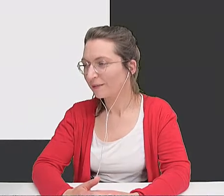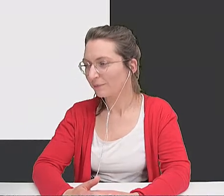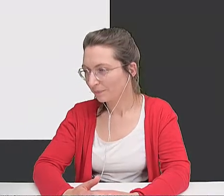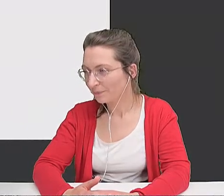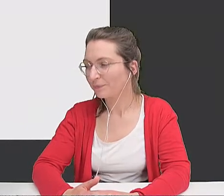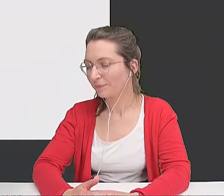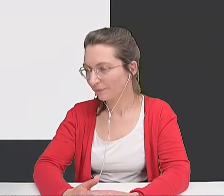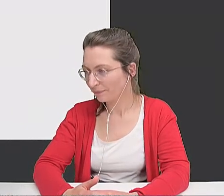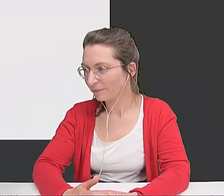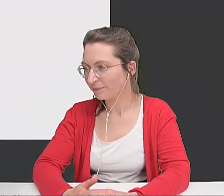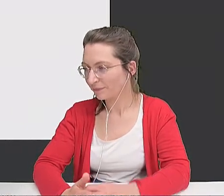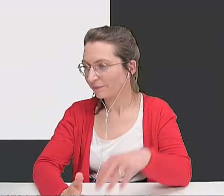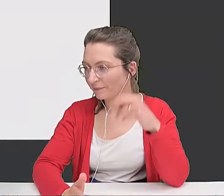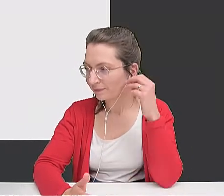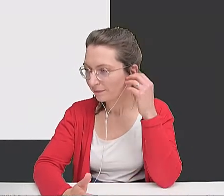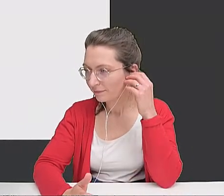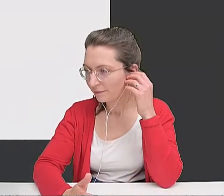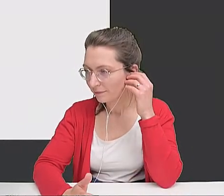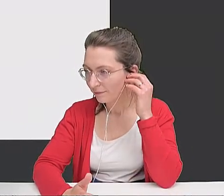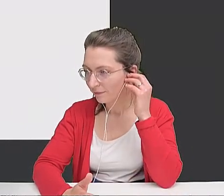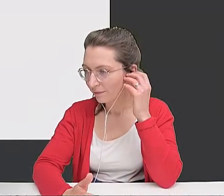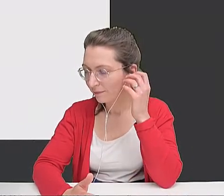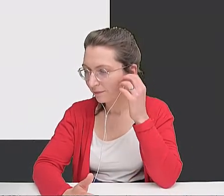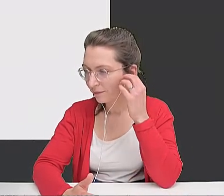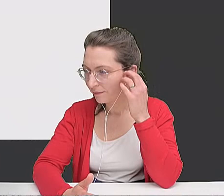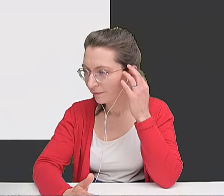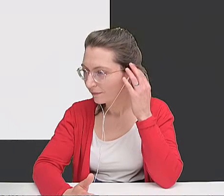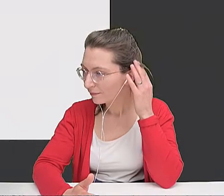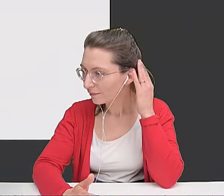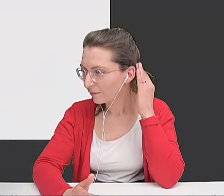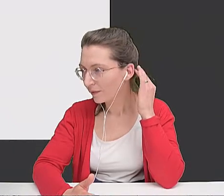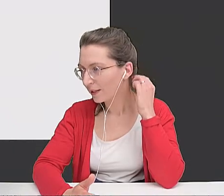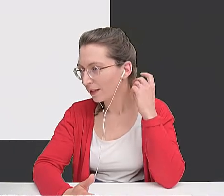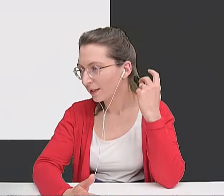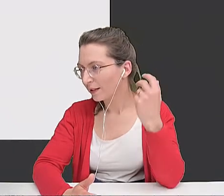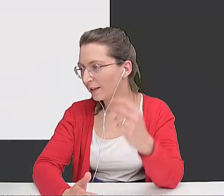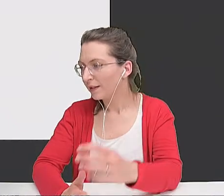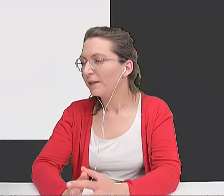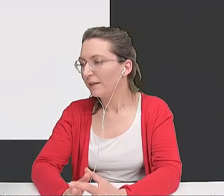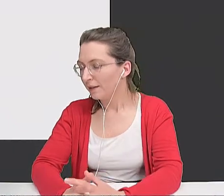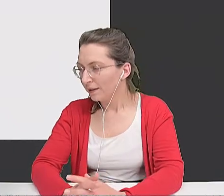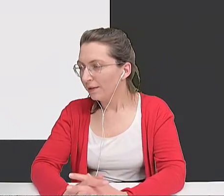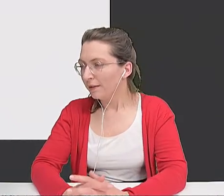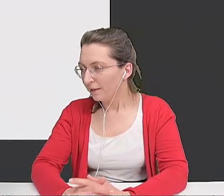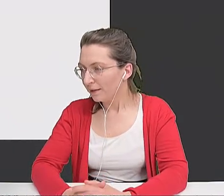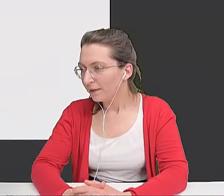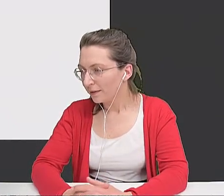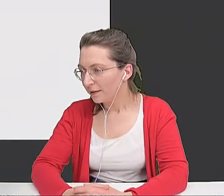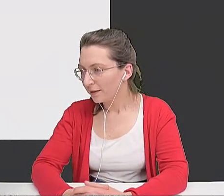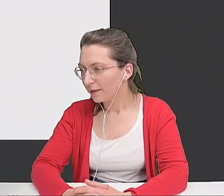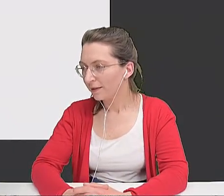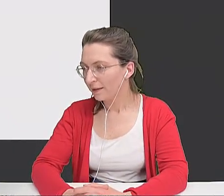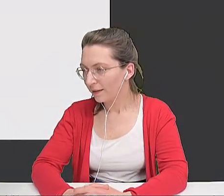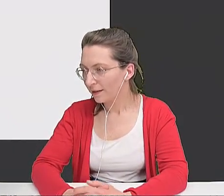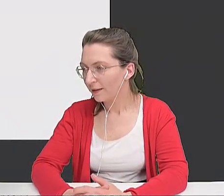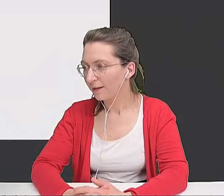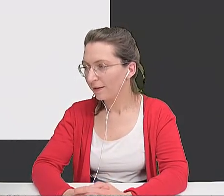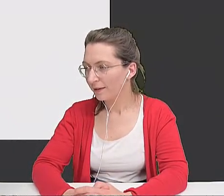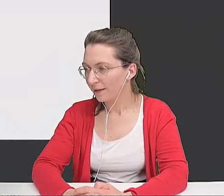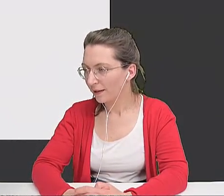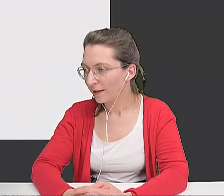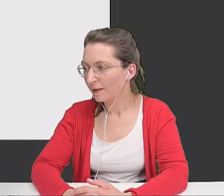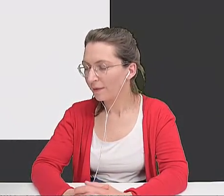wieder ein paar neue Aufgaben zu stellen. In den Osterferien, wie man jetzt hier schon sieht, das waren 2 Wochen, da gab es da nur